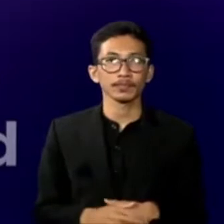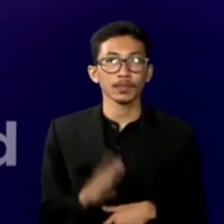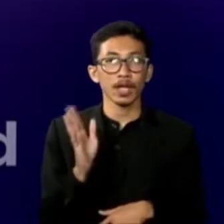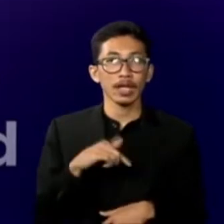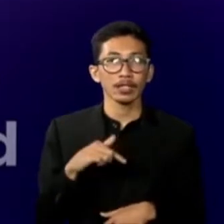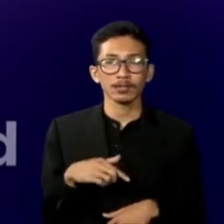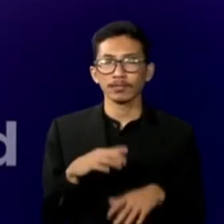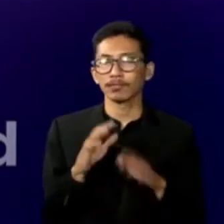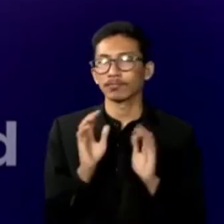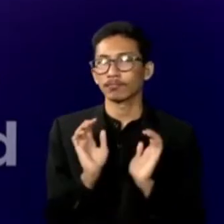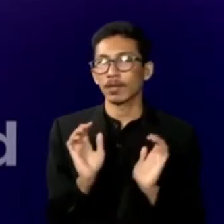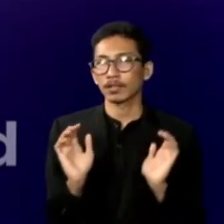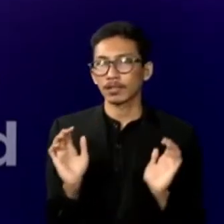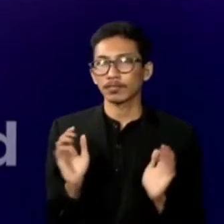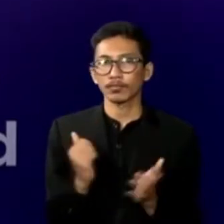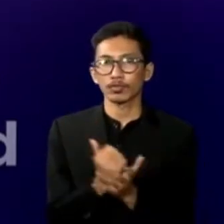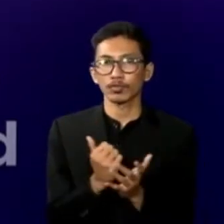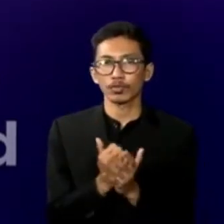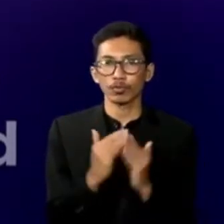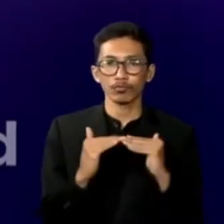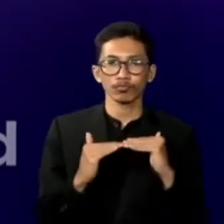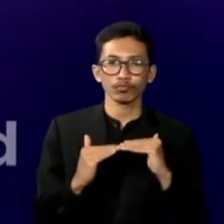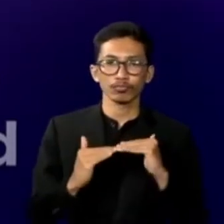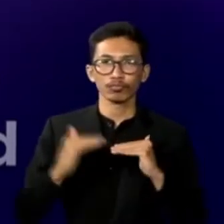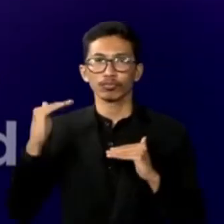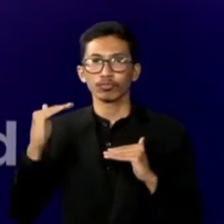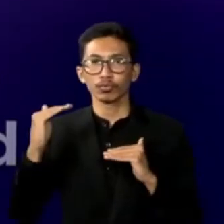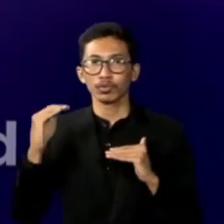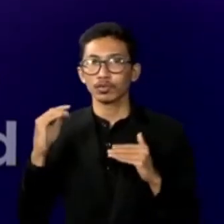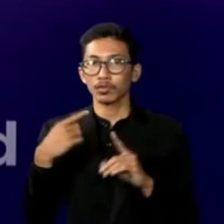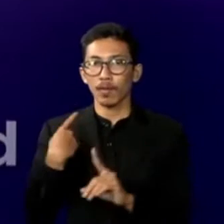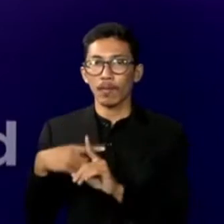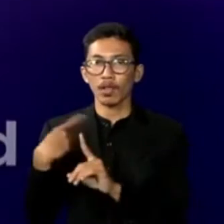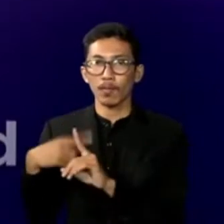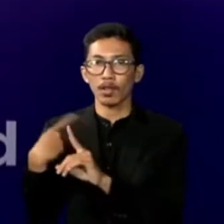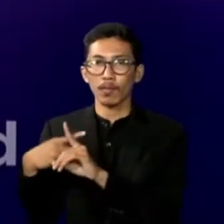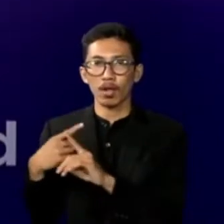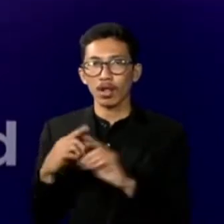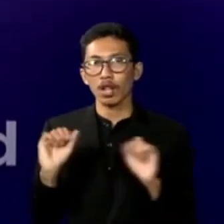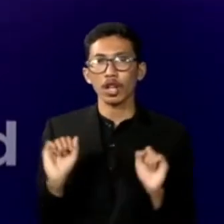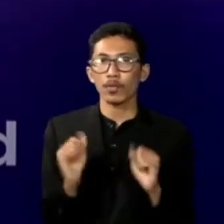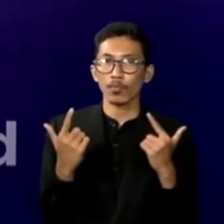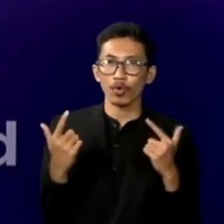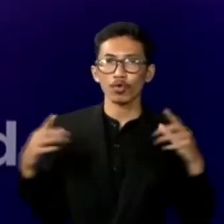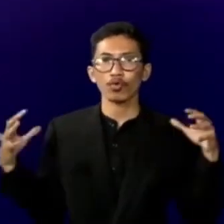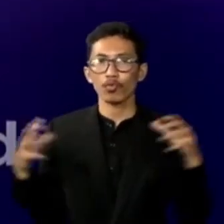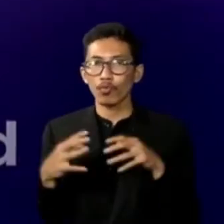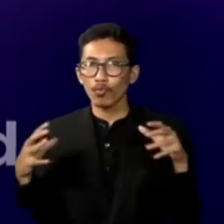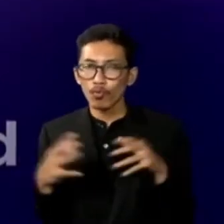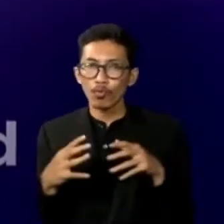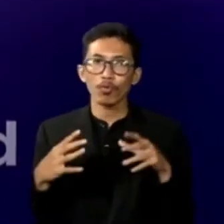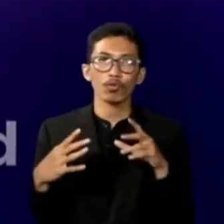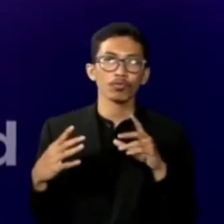sedang tinggi akibat dari libur yang panjang orang berkumpul seek